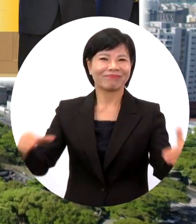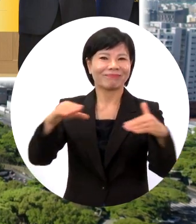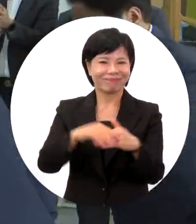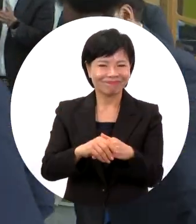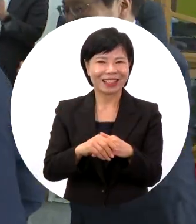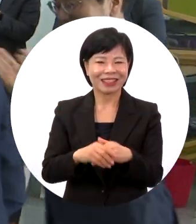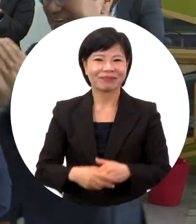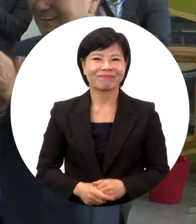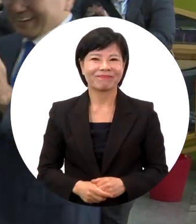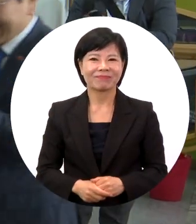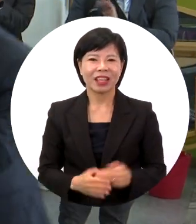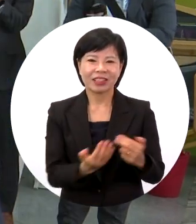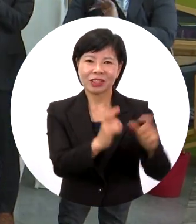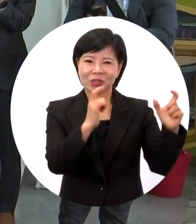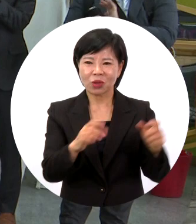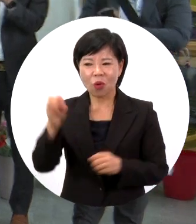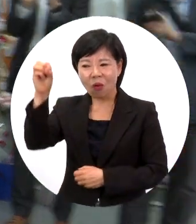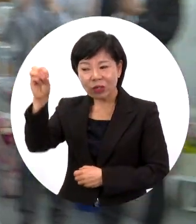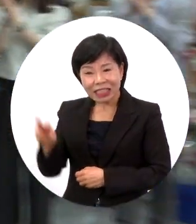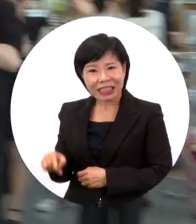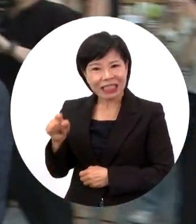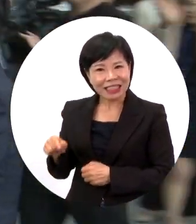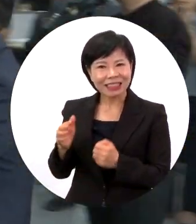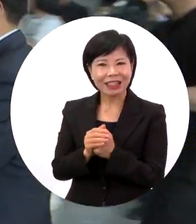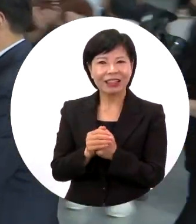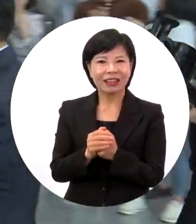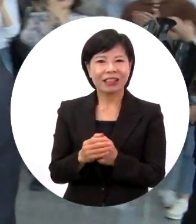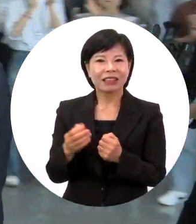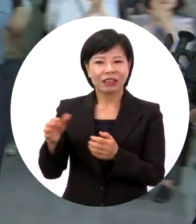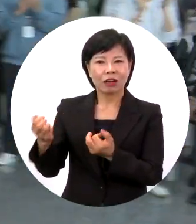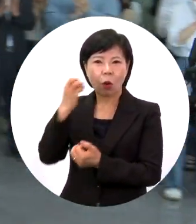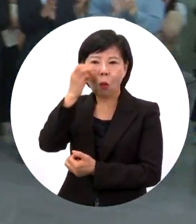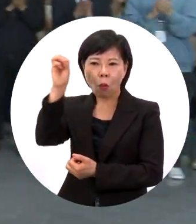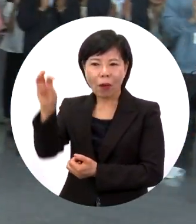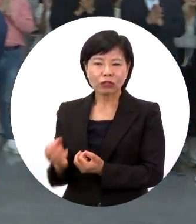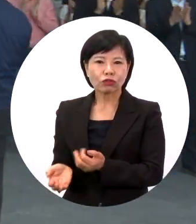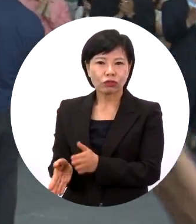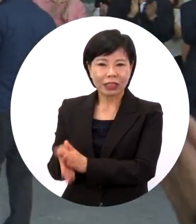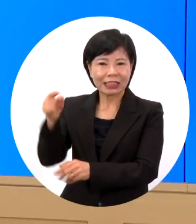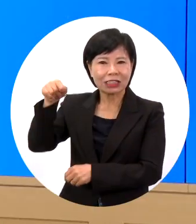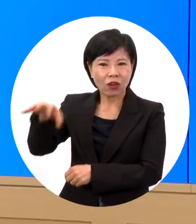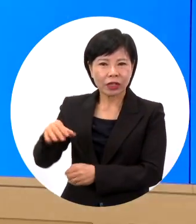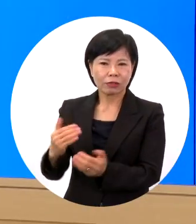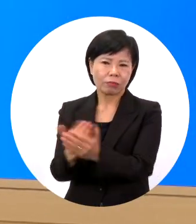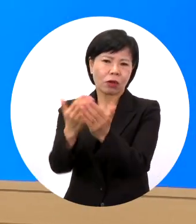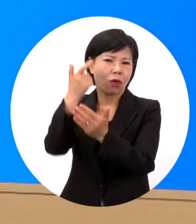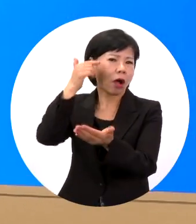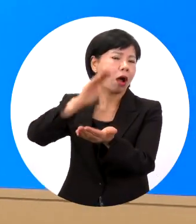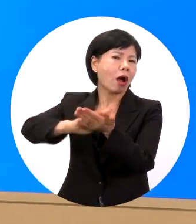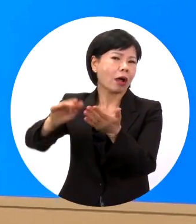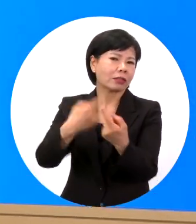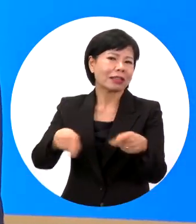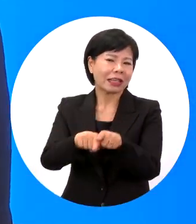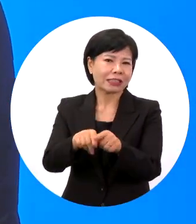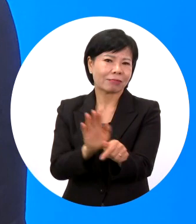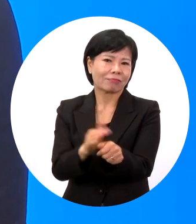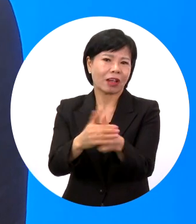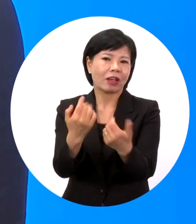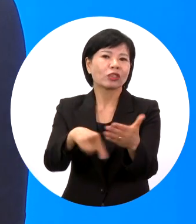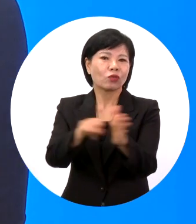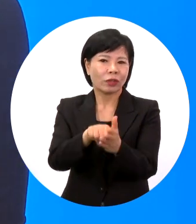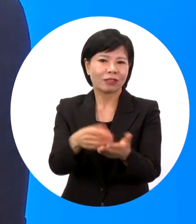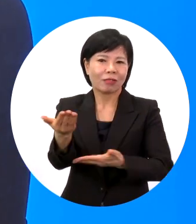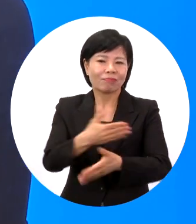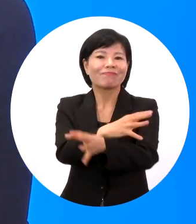맞잡았습니다. 제주도와 광주시는 17일 광주시청에서 민주평화와 번영을 위한 상생발전 업무 협약을